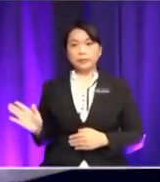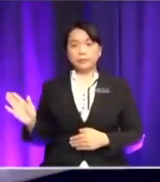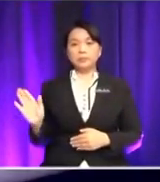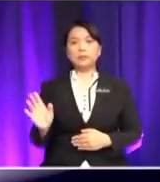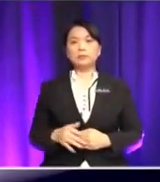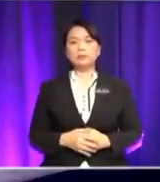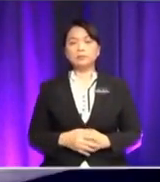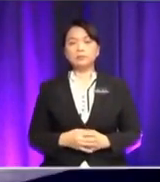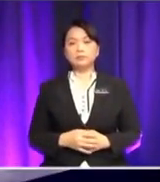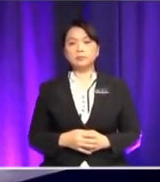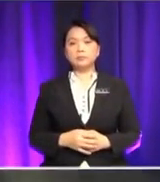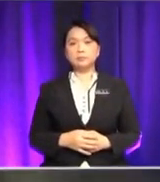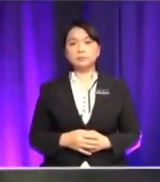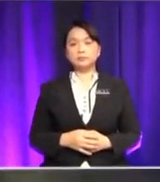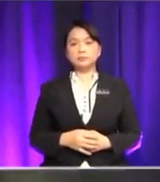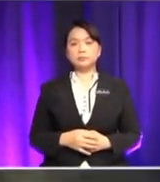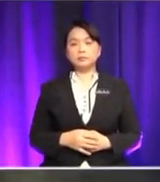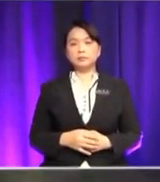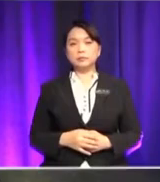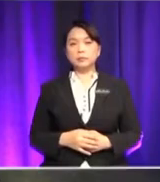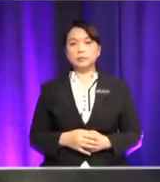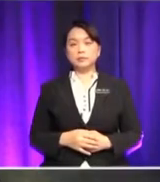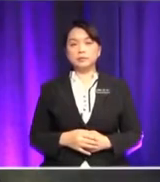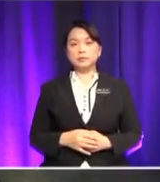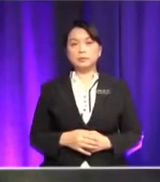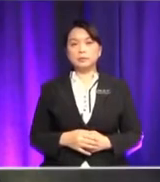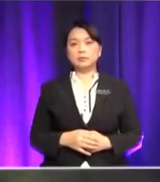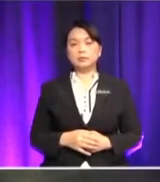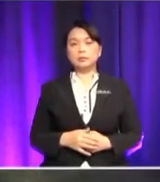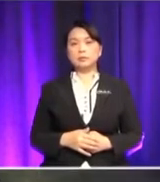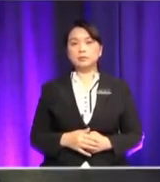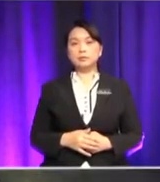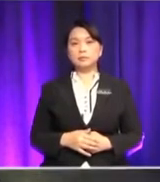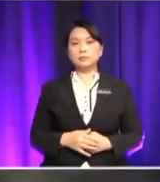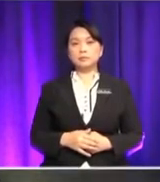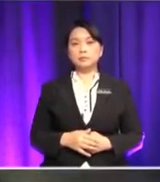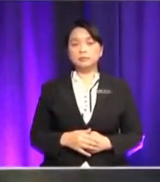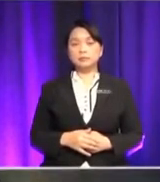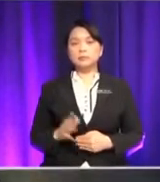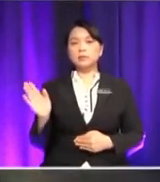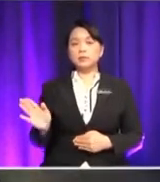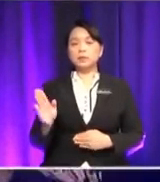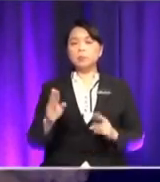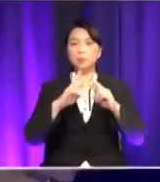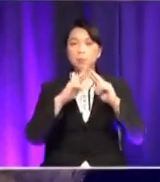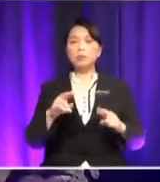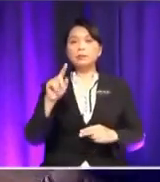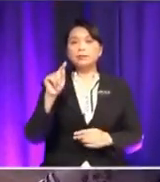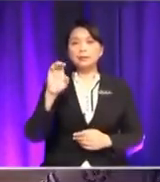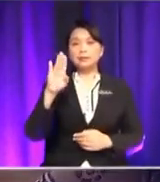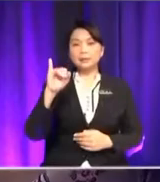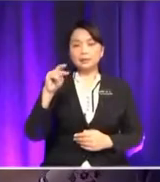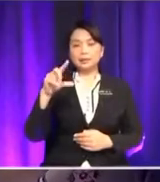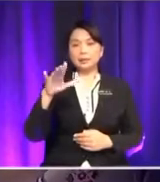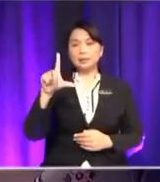Bombong sedeng layar Bumbung PBD ngerayain ibukota bellaya di ada2